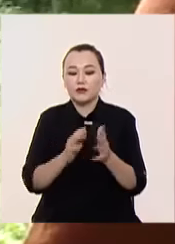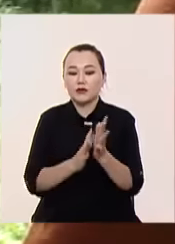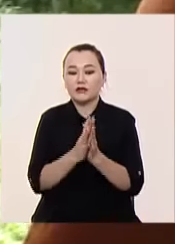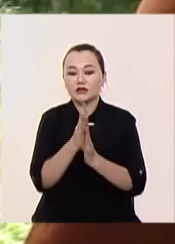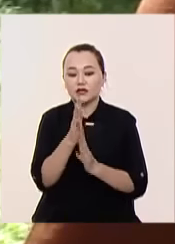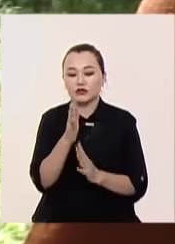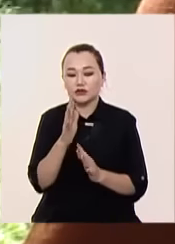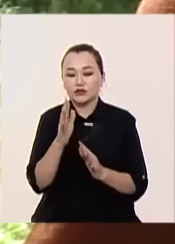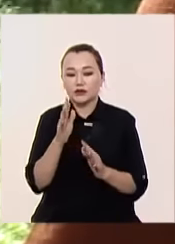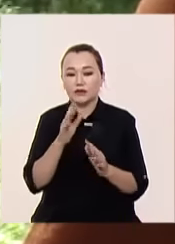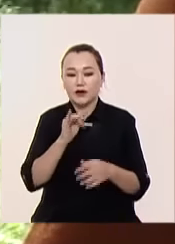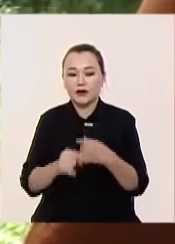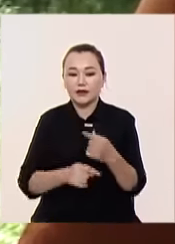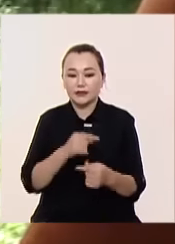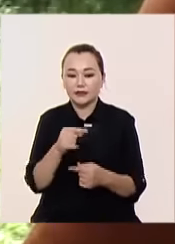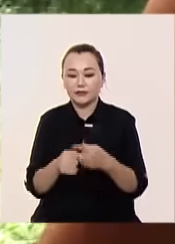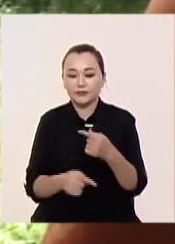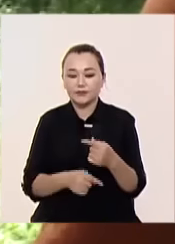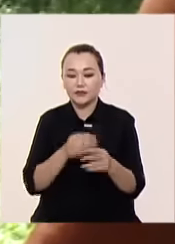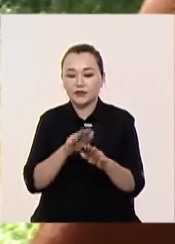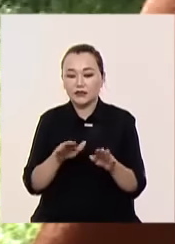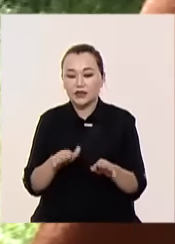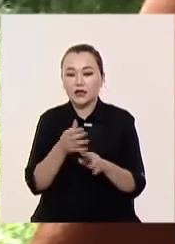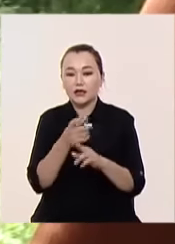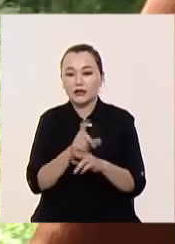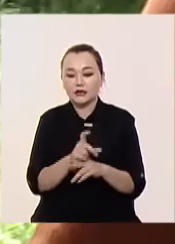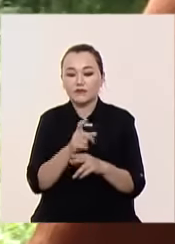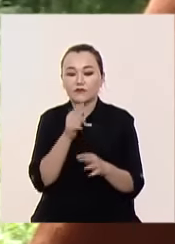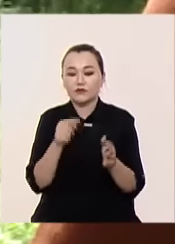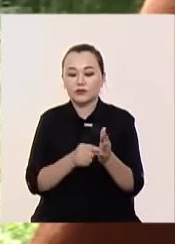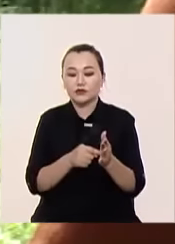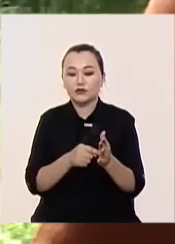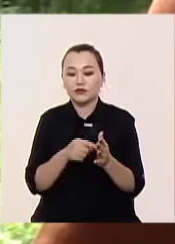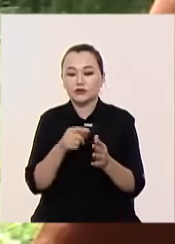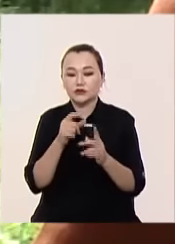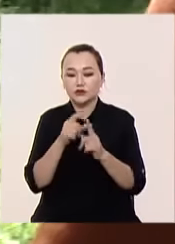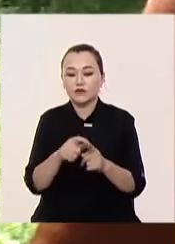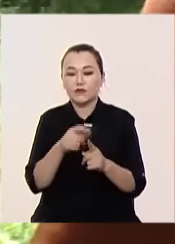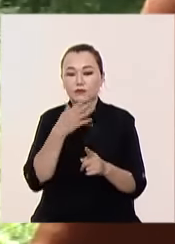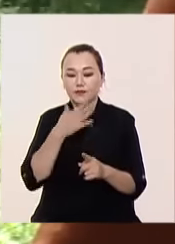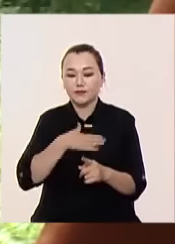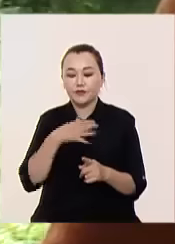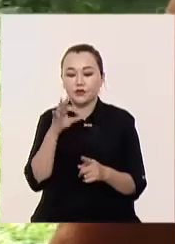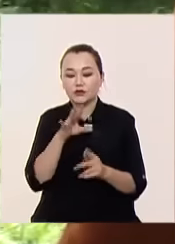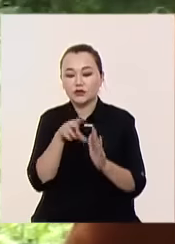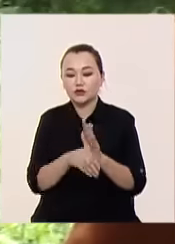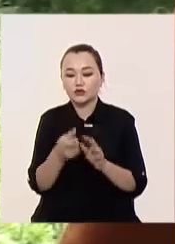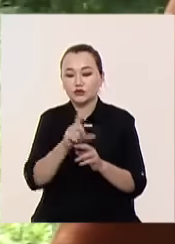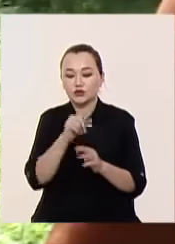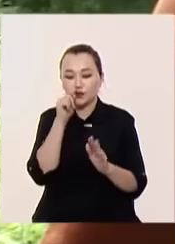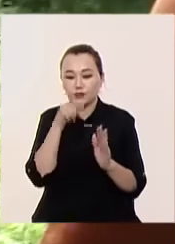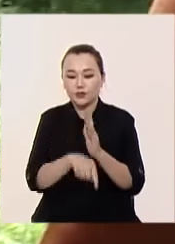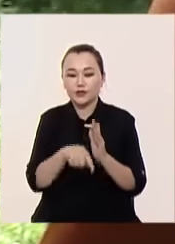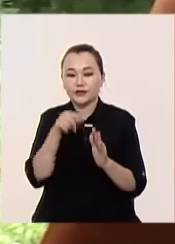подрастающем поколении. В этом вопросе, вот, в слове «патриотизм» заложен очень глубокий